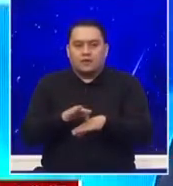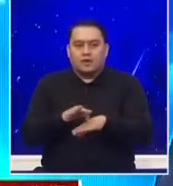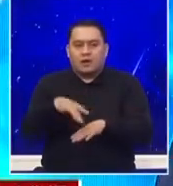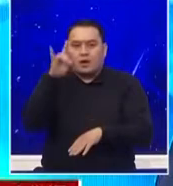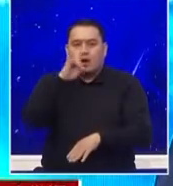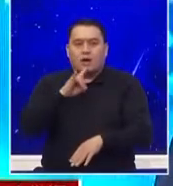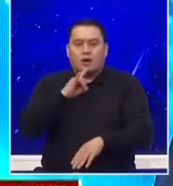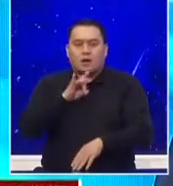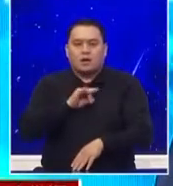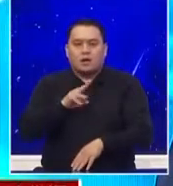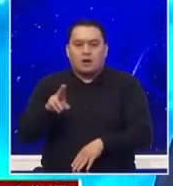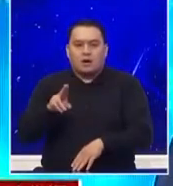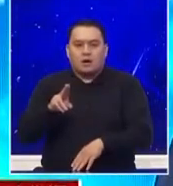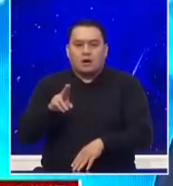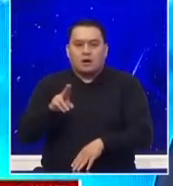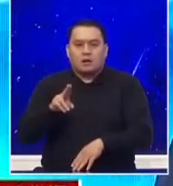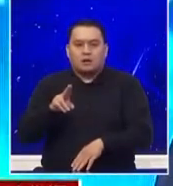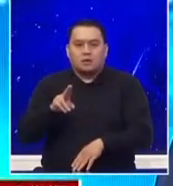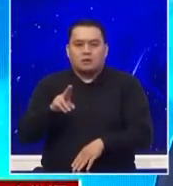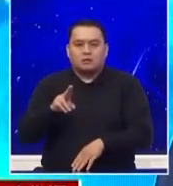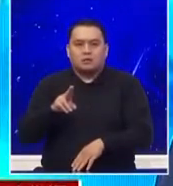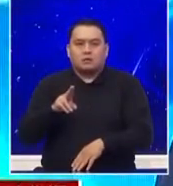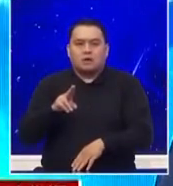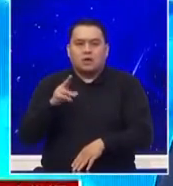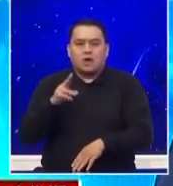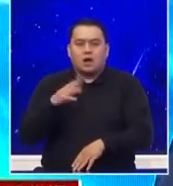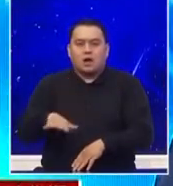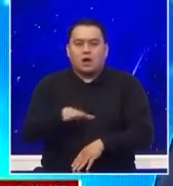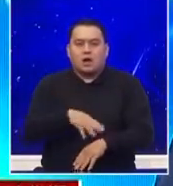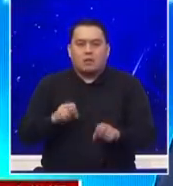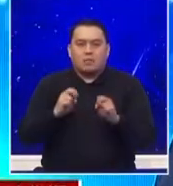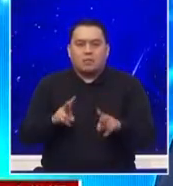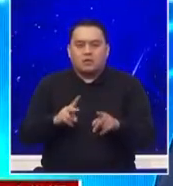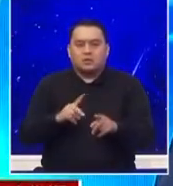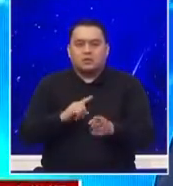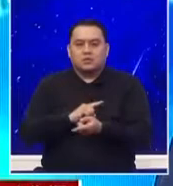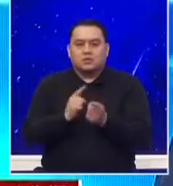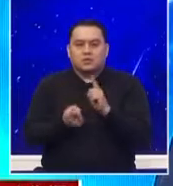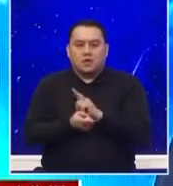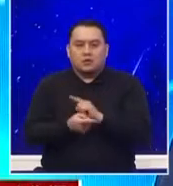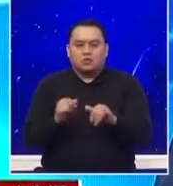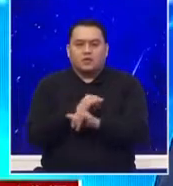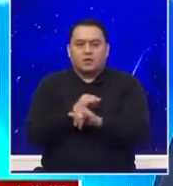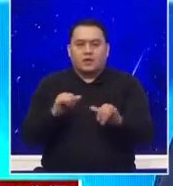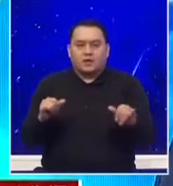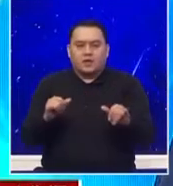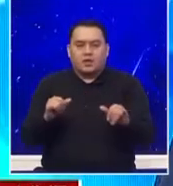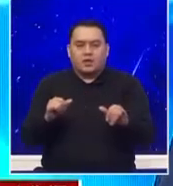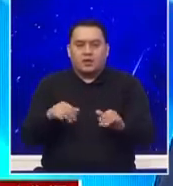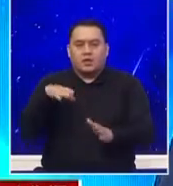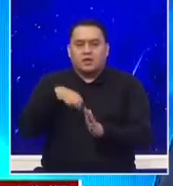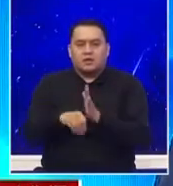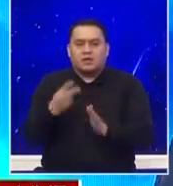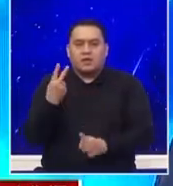Қазақстан Республикасы жасыл аймақтан сары аймақта ауысты. Сары аймақтан қызыл аймаққа